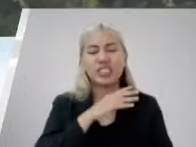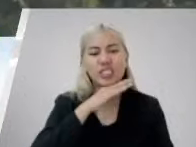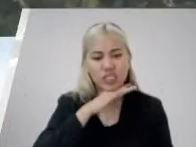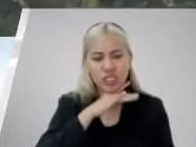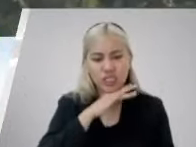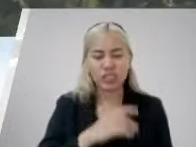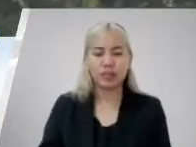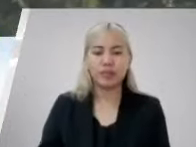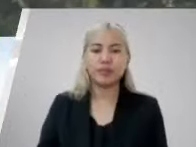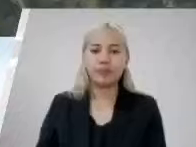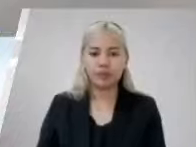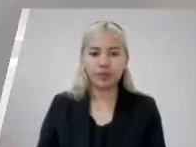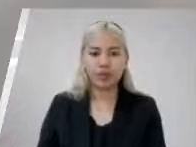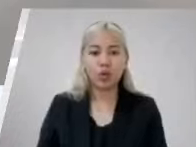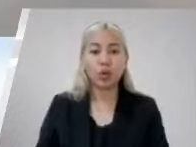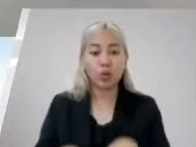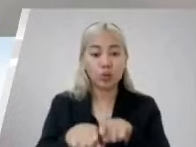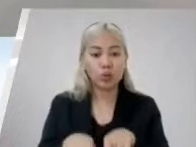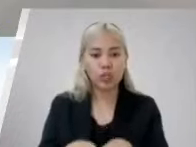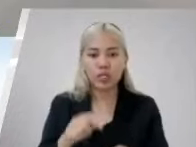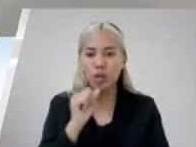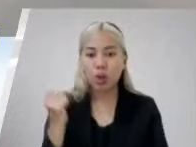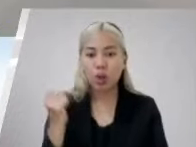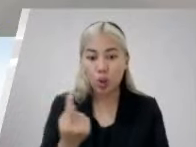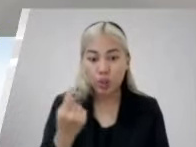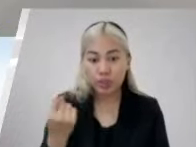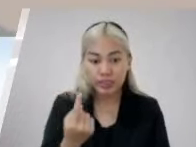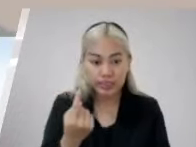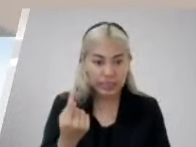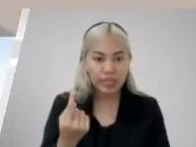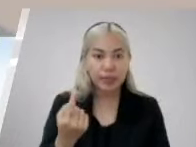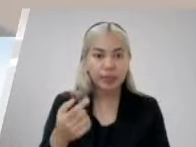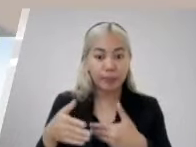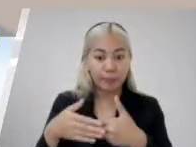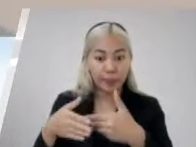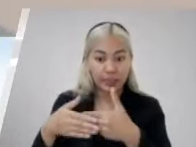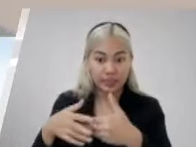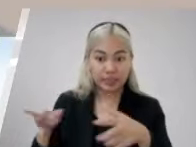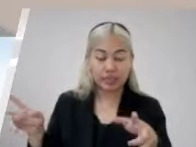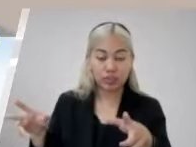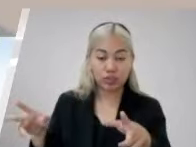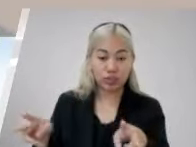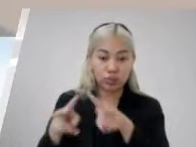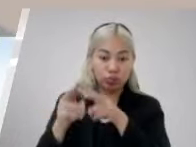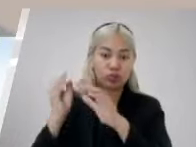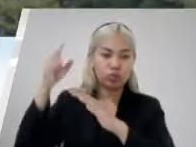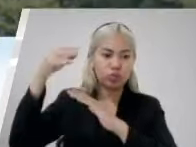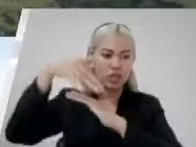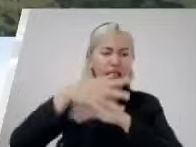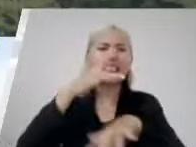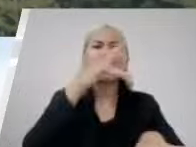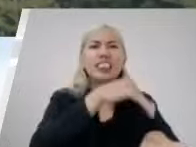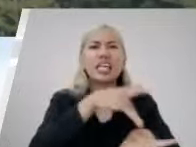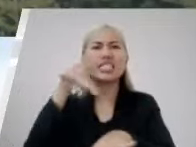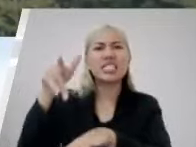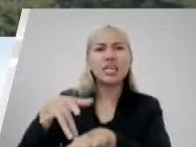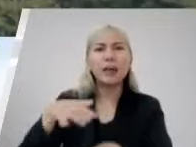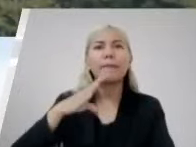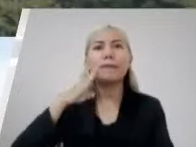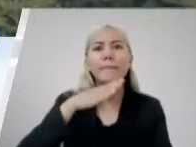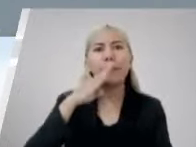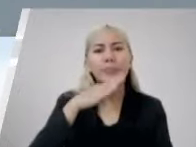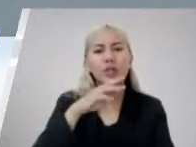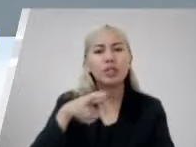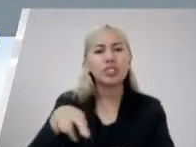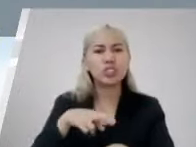ng pagsabog ng Bulkang Canlaon ito pong Lunes. Umabot na kasi sa Bicol Region ang volcanic haze nito o yung mga